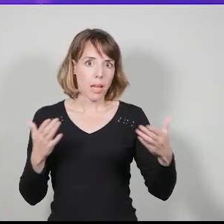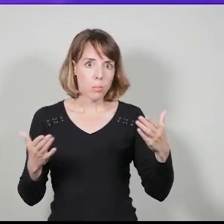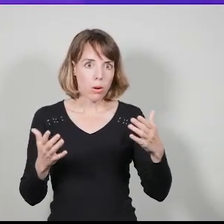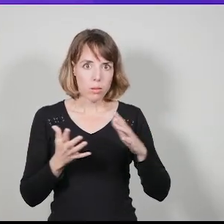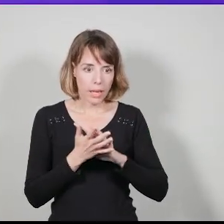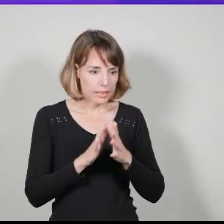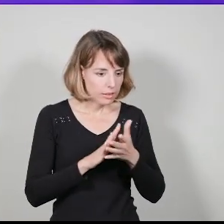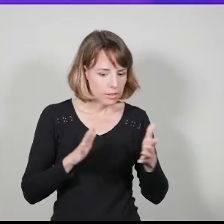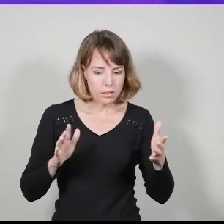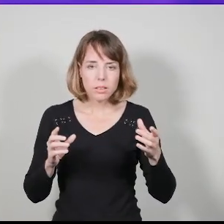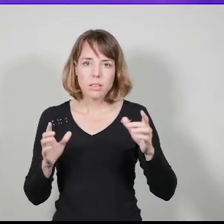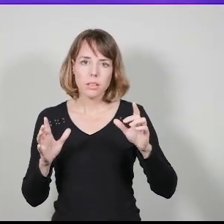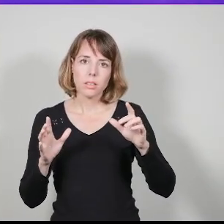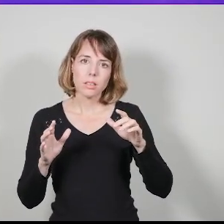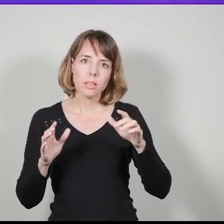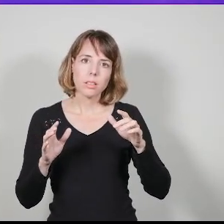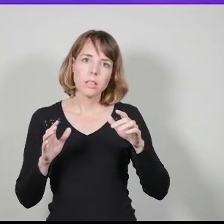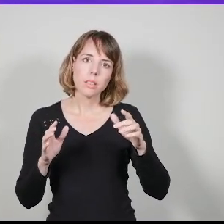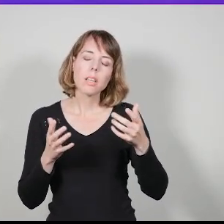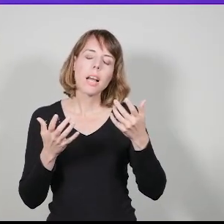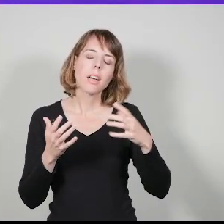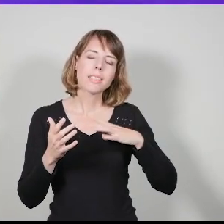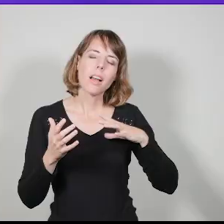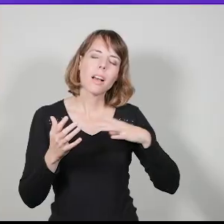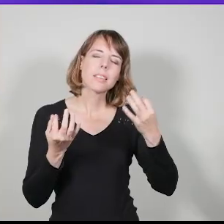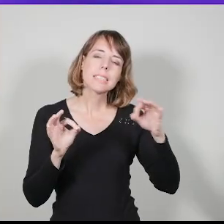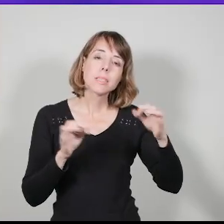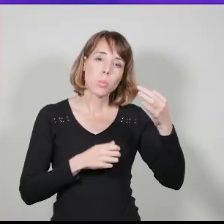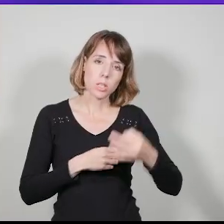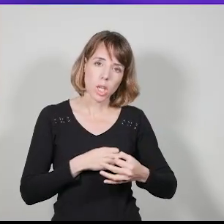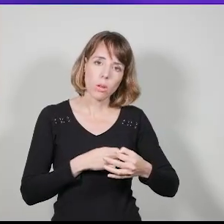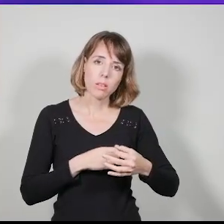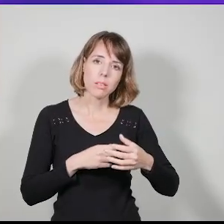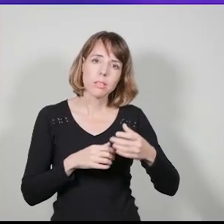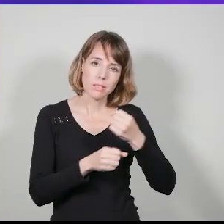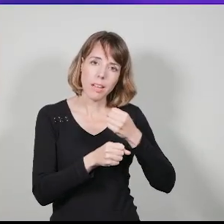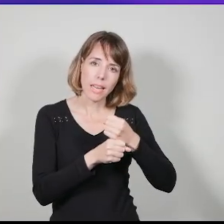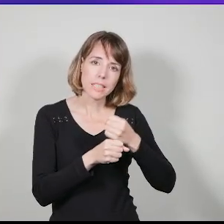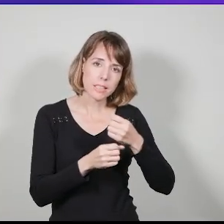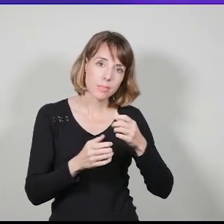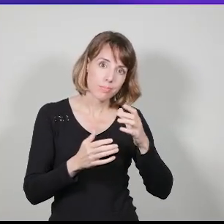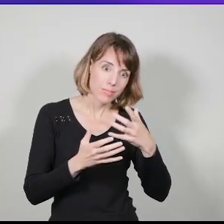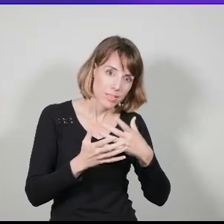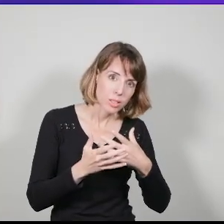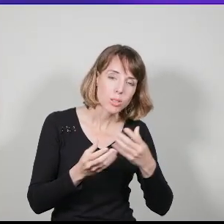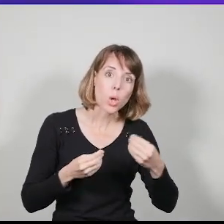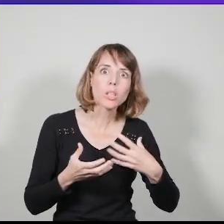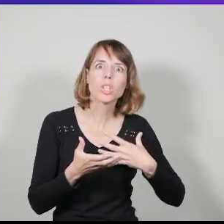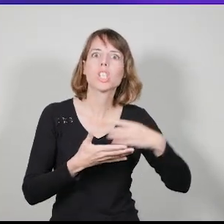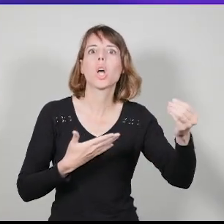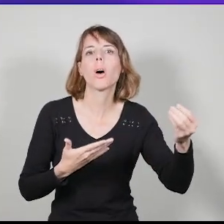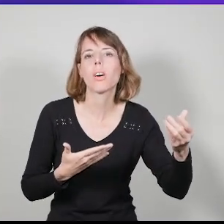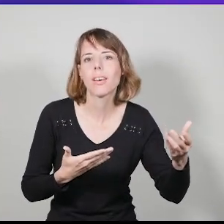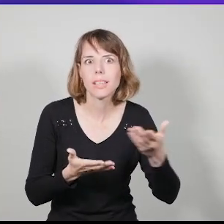consacrent 10%, 0,1 ETP, à cette mission particulière. Donc, ils sortent un peu du couloir